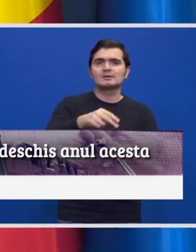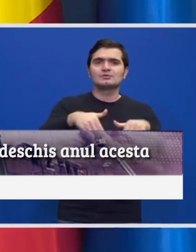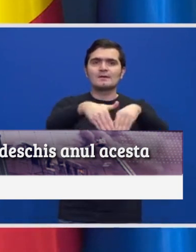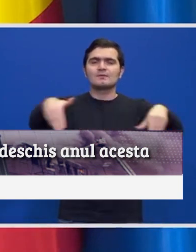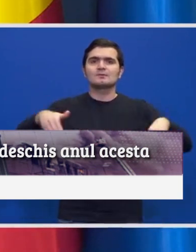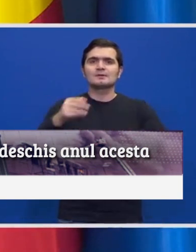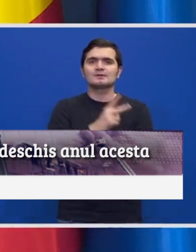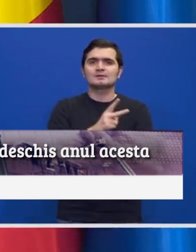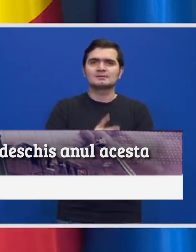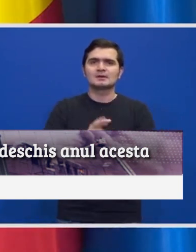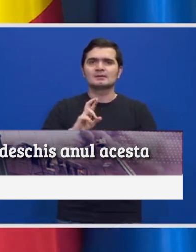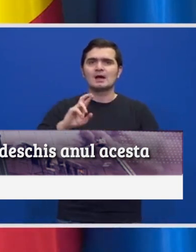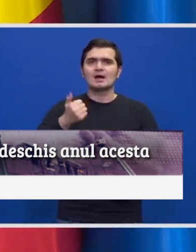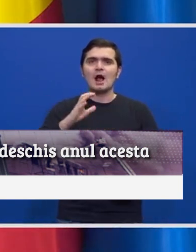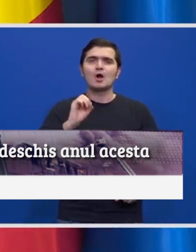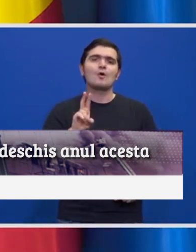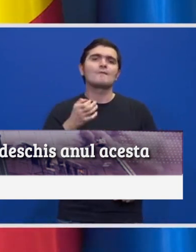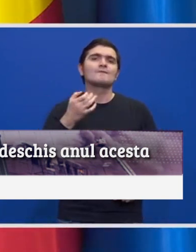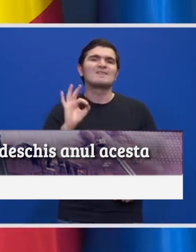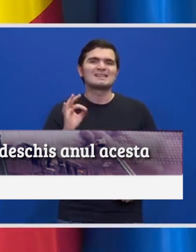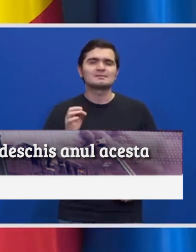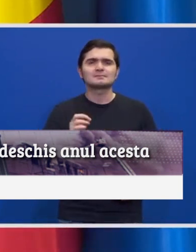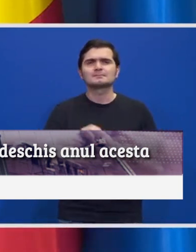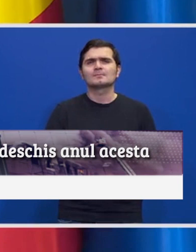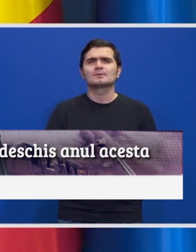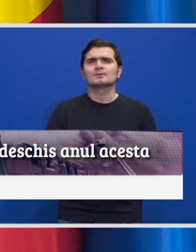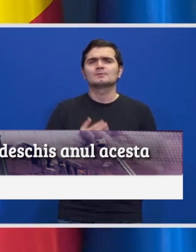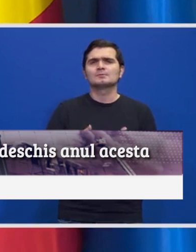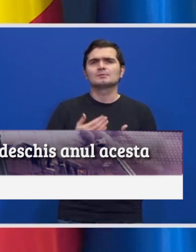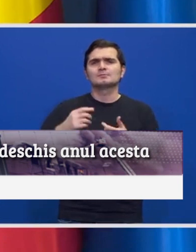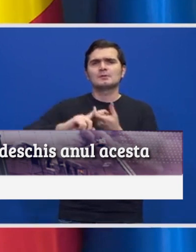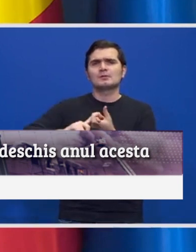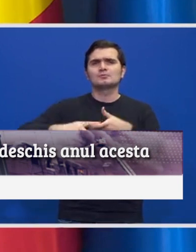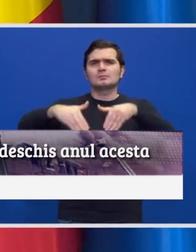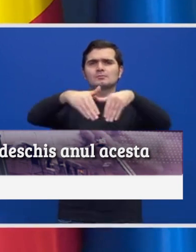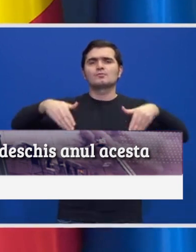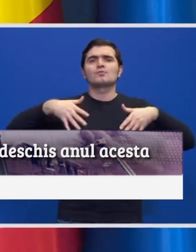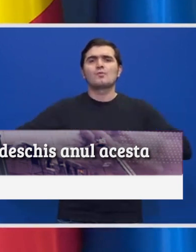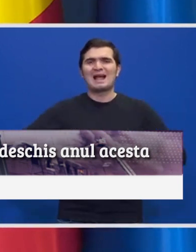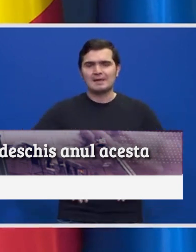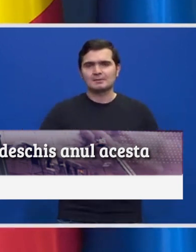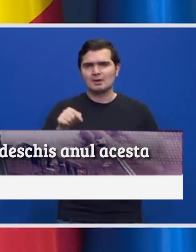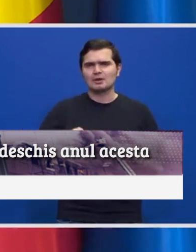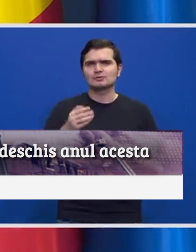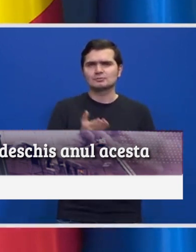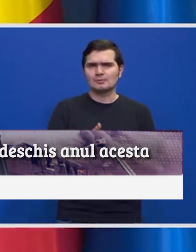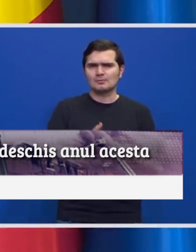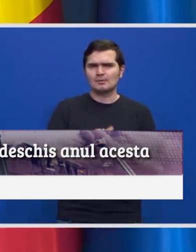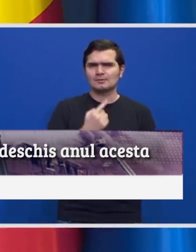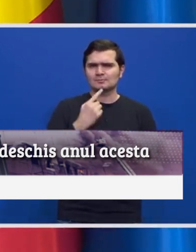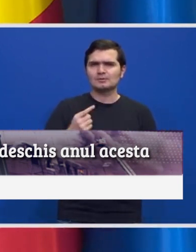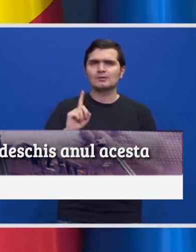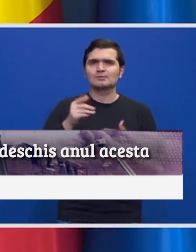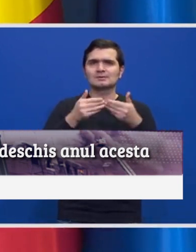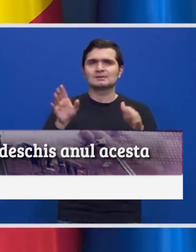frontieră Racoveț, România, Diachivții, Ucraina. Acest act normativ prevede deschiderea unui